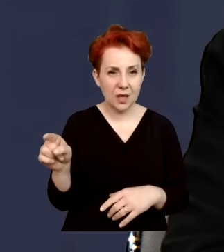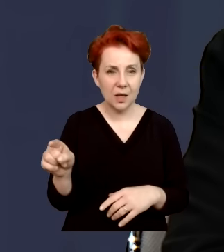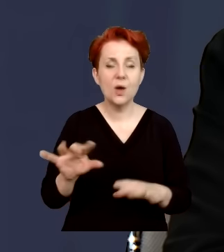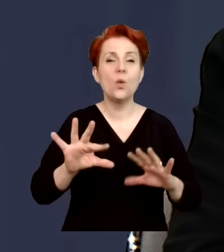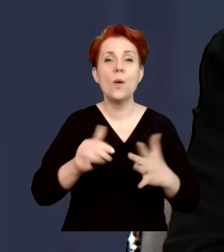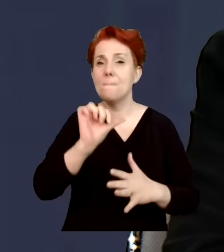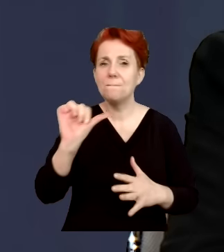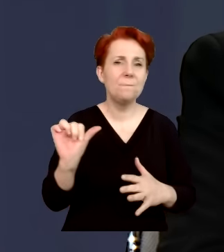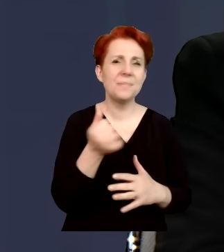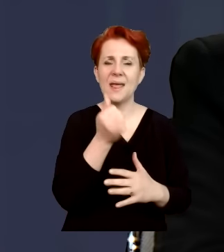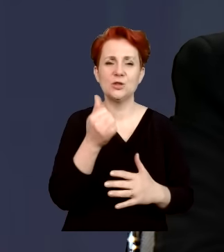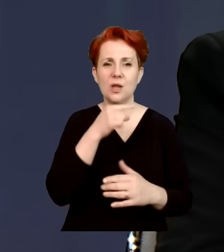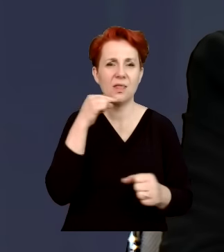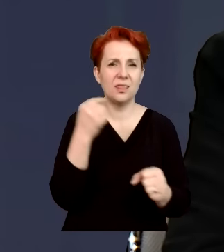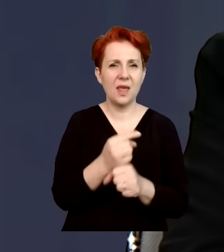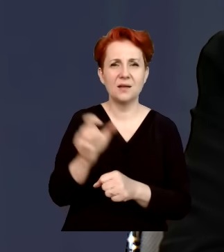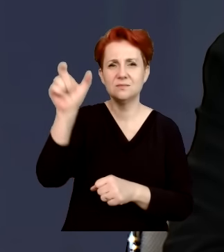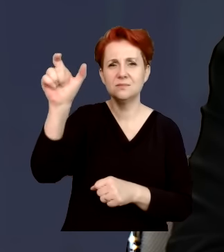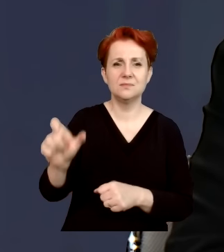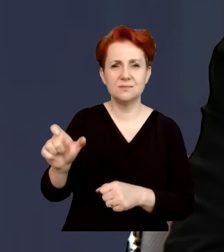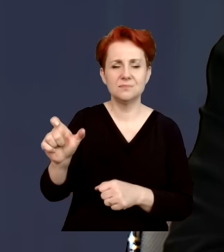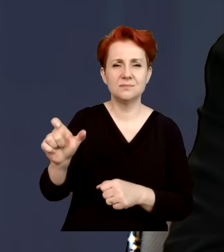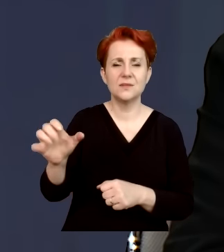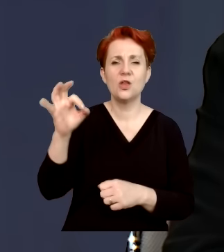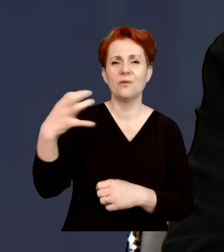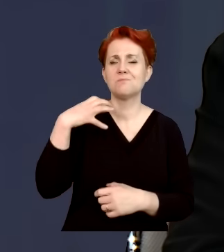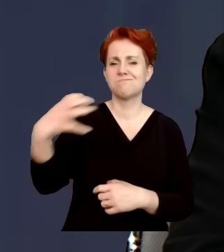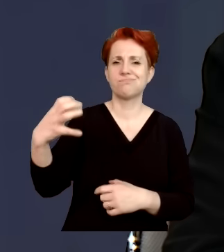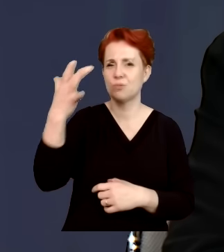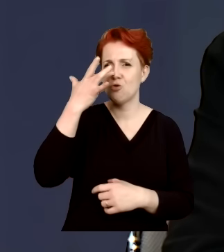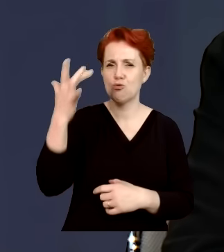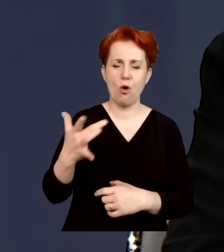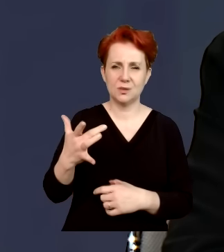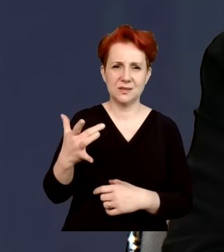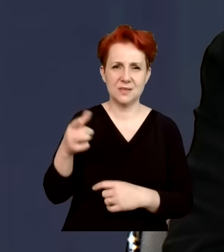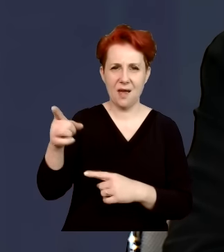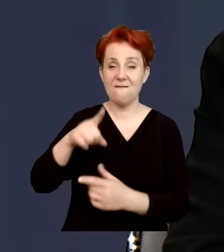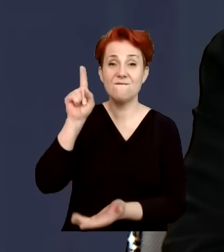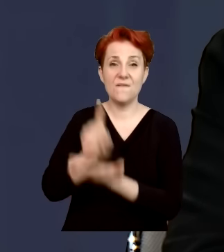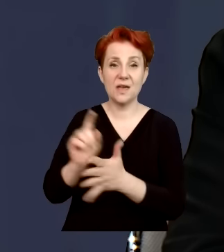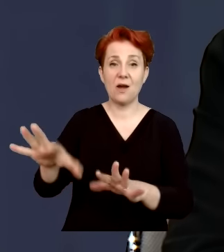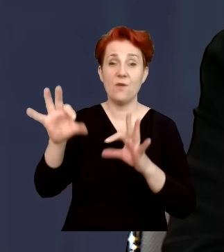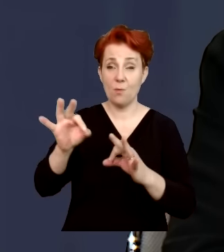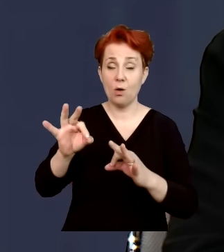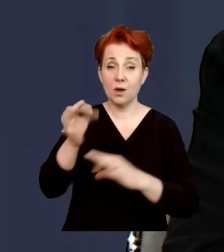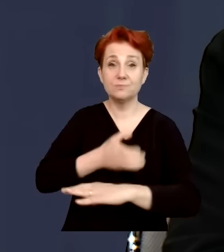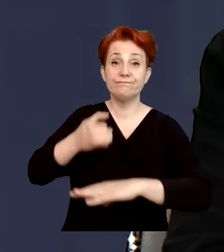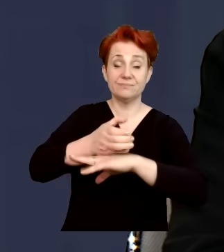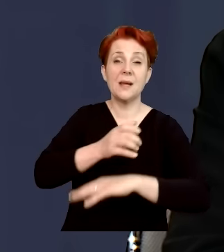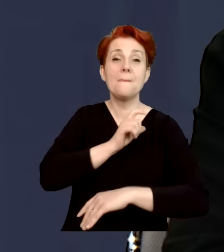pierwszych decyzji Bidziny Iwaniszwilego, oligarchy rosyjskiego, który wtedy wygrał wybory, został premierem, było